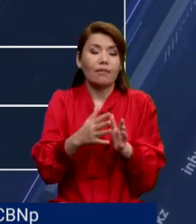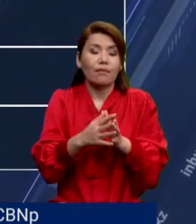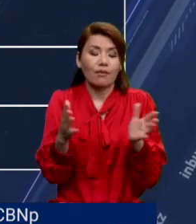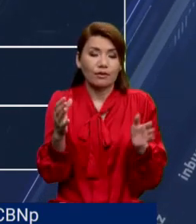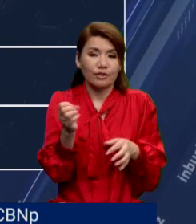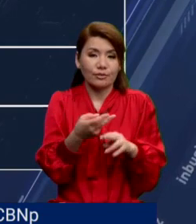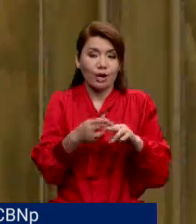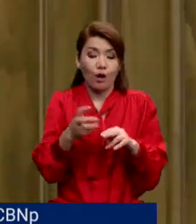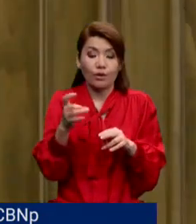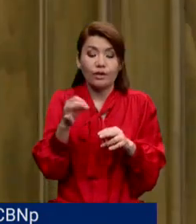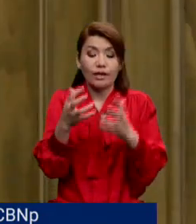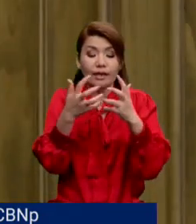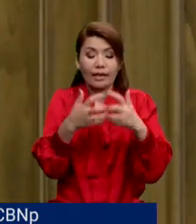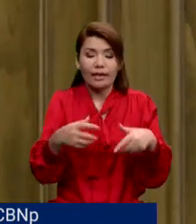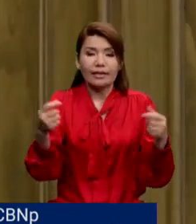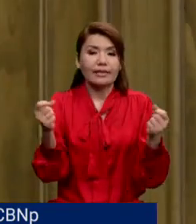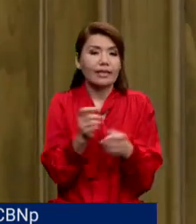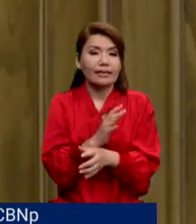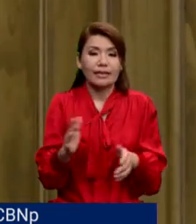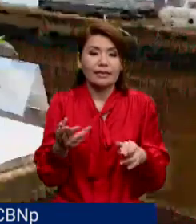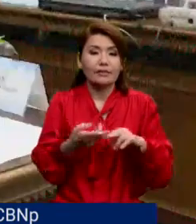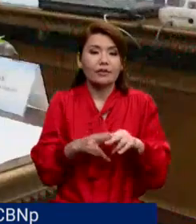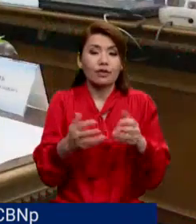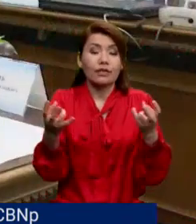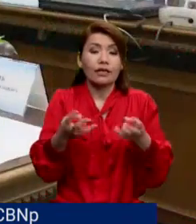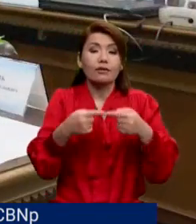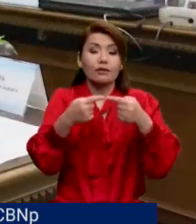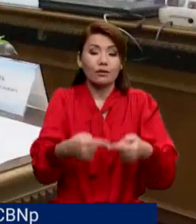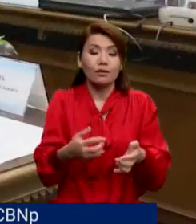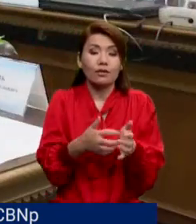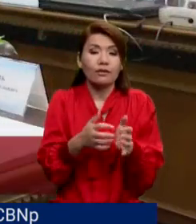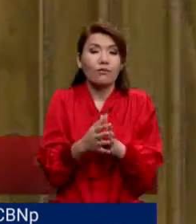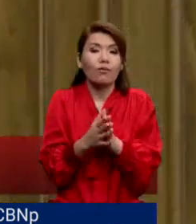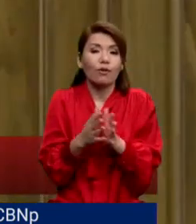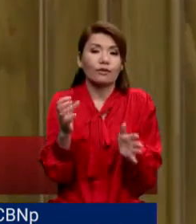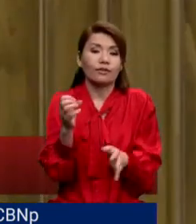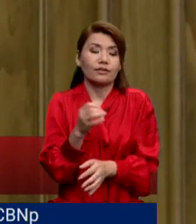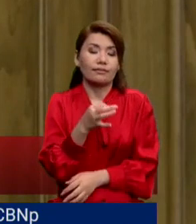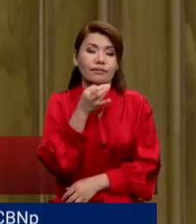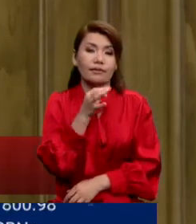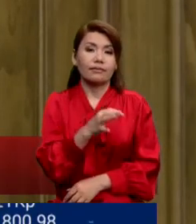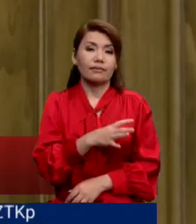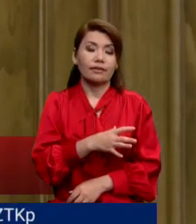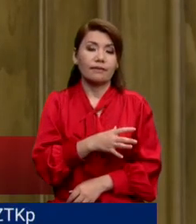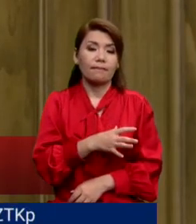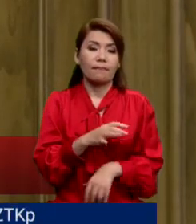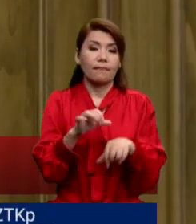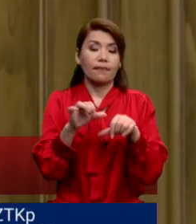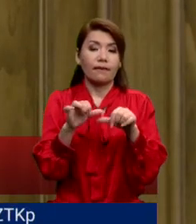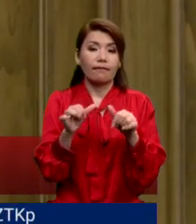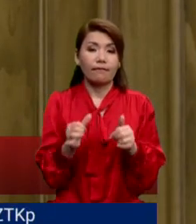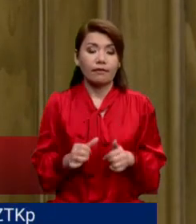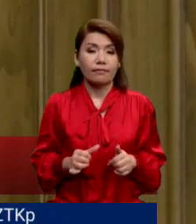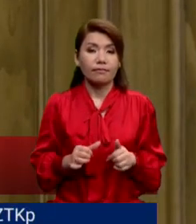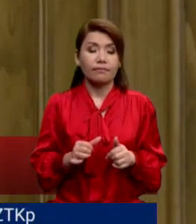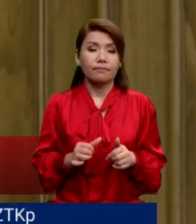Алайда аудиторлар бұл статистикамен келіспейді. Нақты тапшылық бұдан әлде қайда көп деп отыр. Формирование данных о